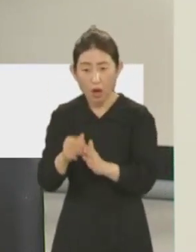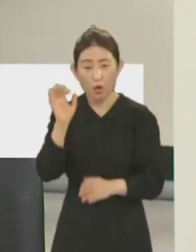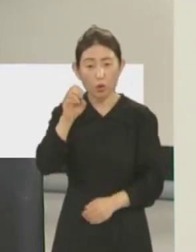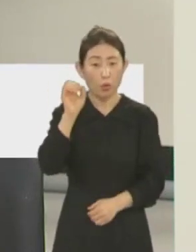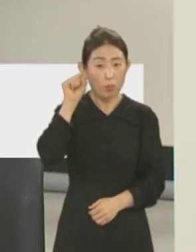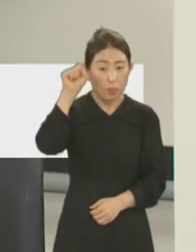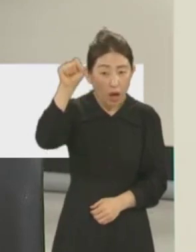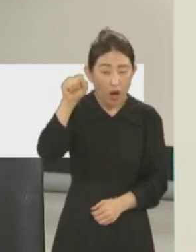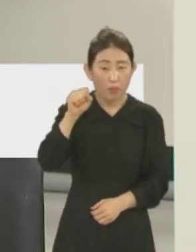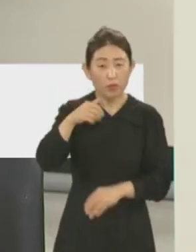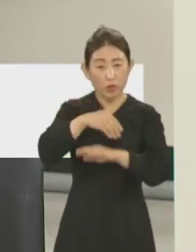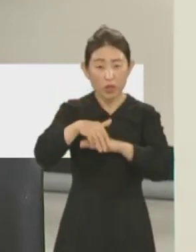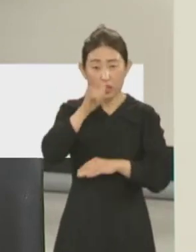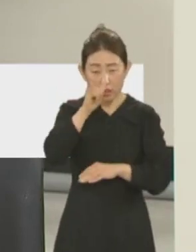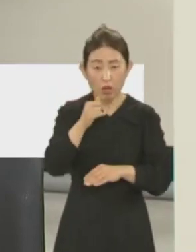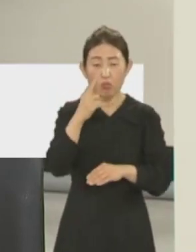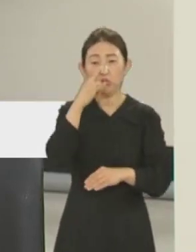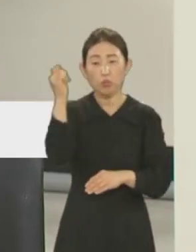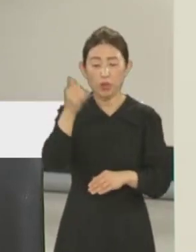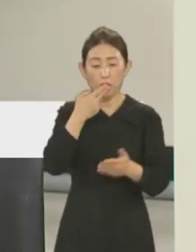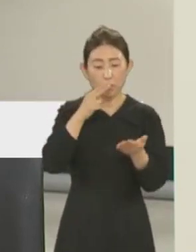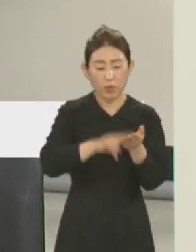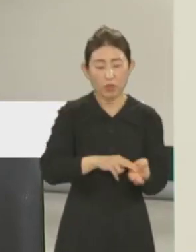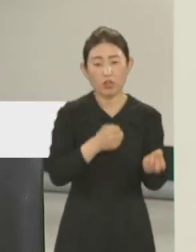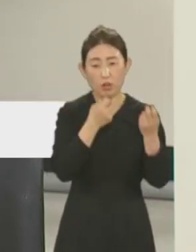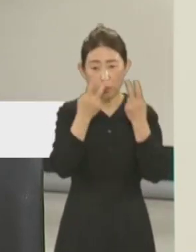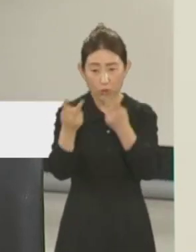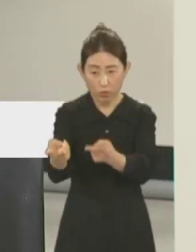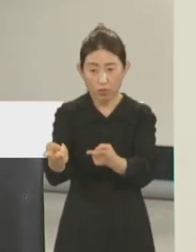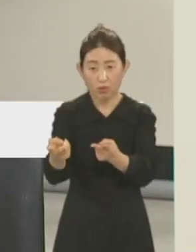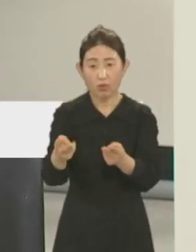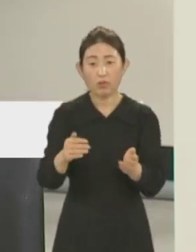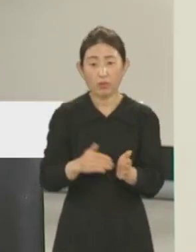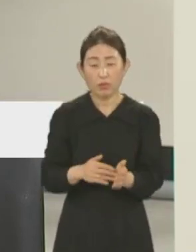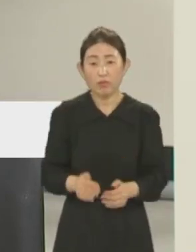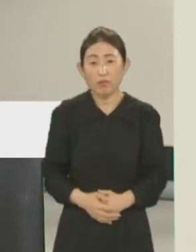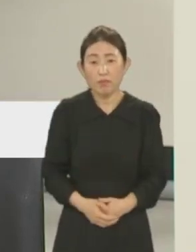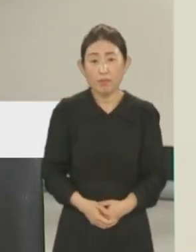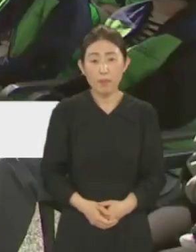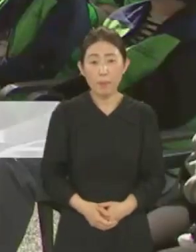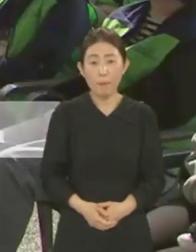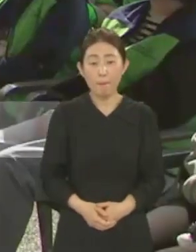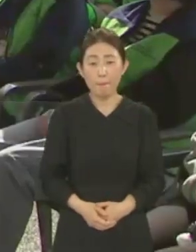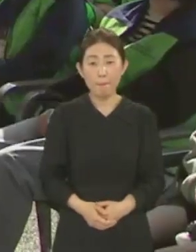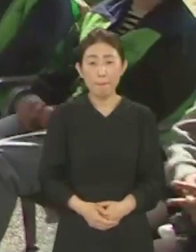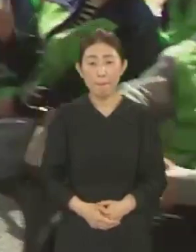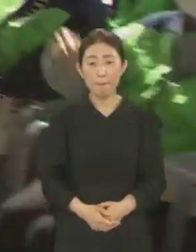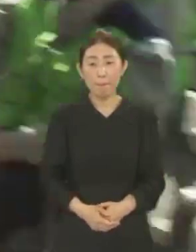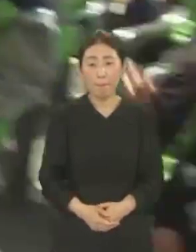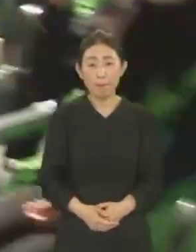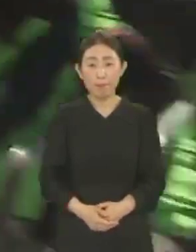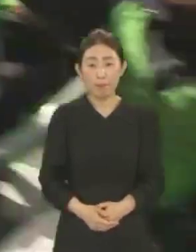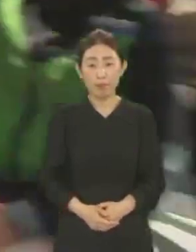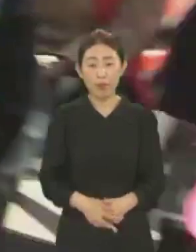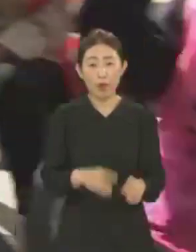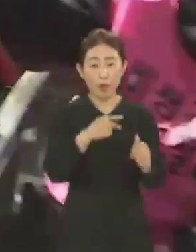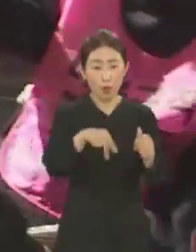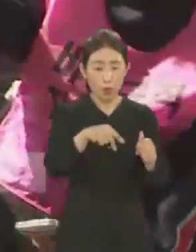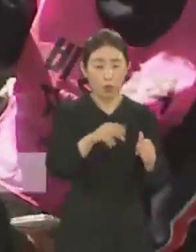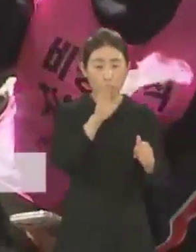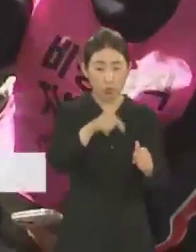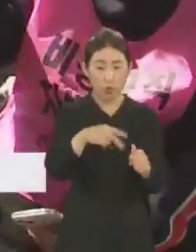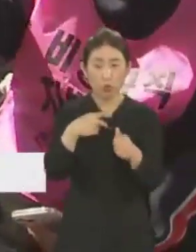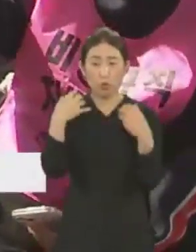등을 통해서 학부모들에게 사전에 안내할 수 있도록 지도하였습니다 현재 교육부와